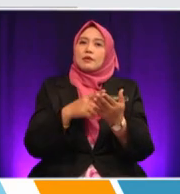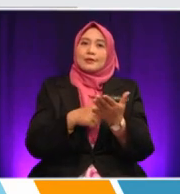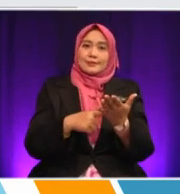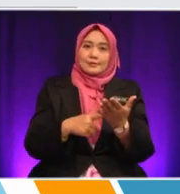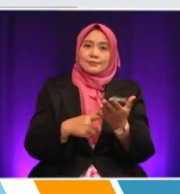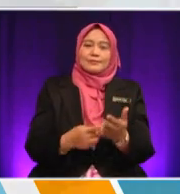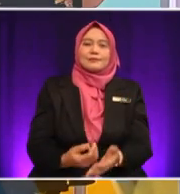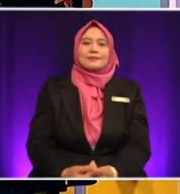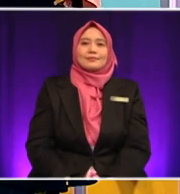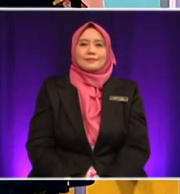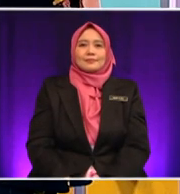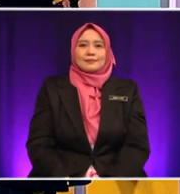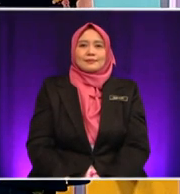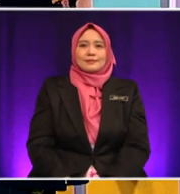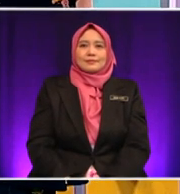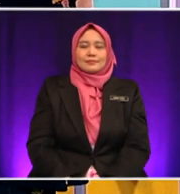bagus